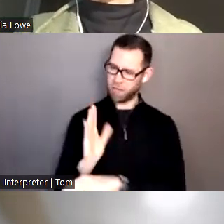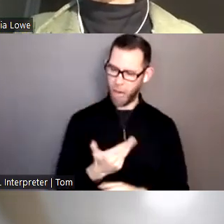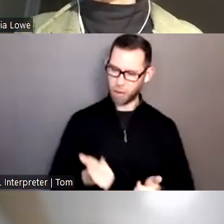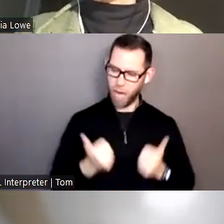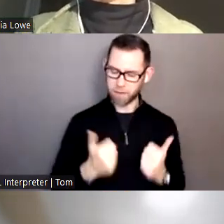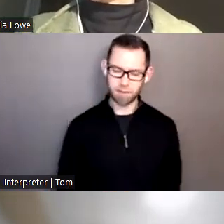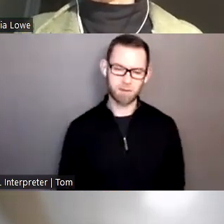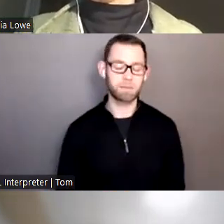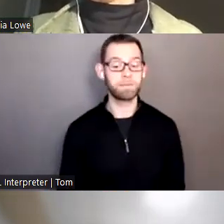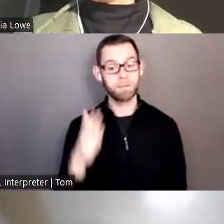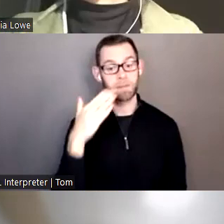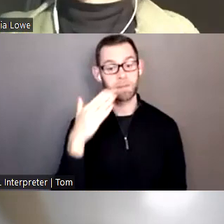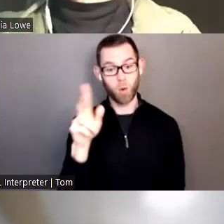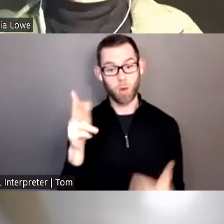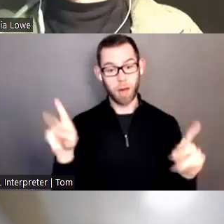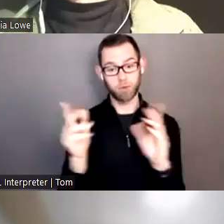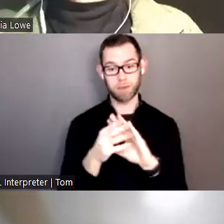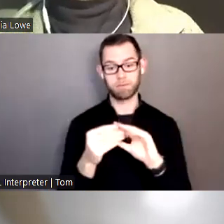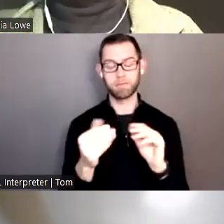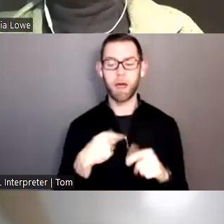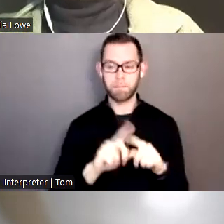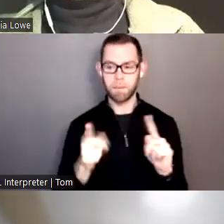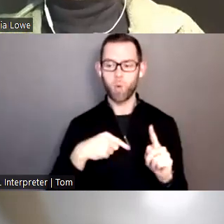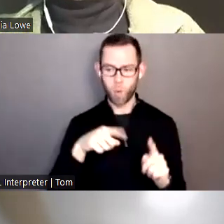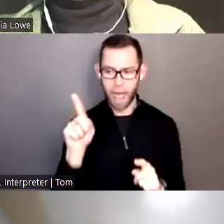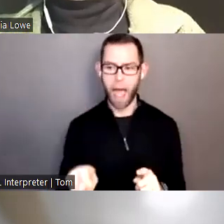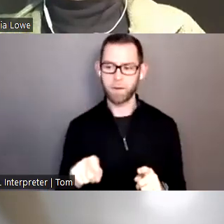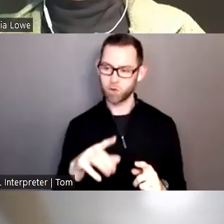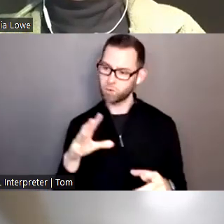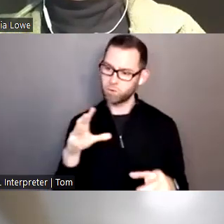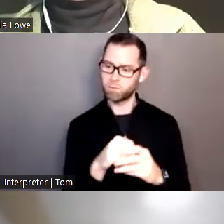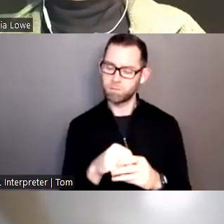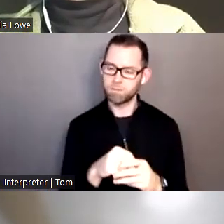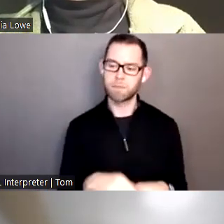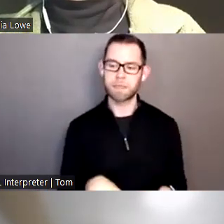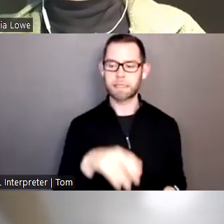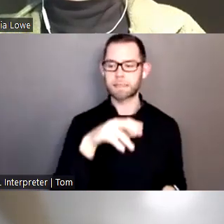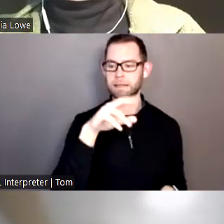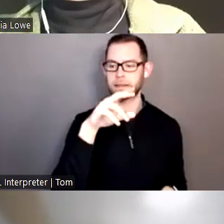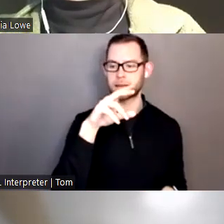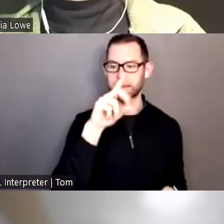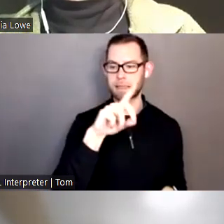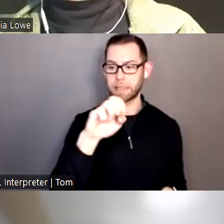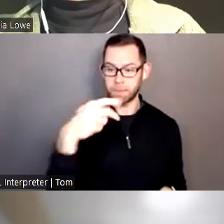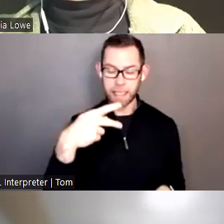ça. Et moi, dois dire, nous devons penser avec le département, mon